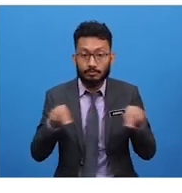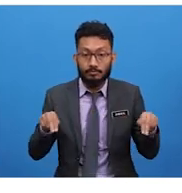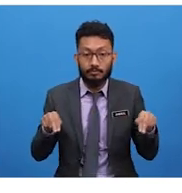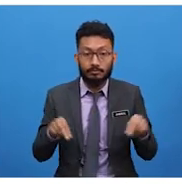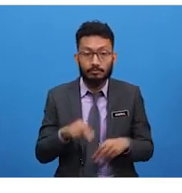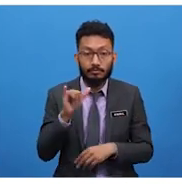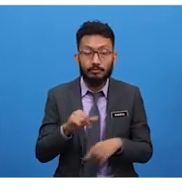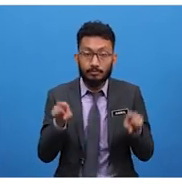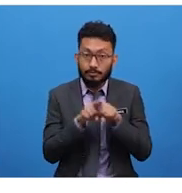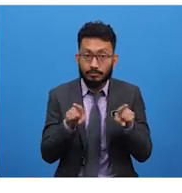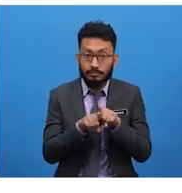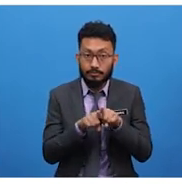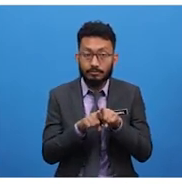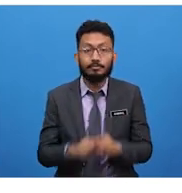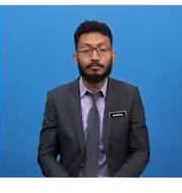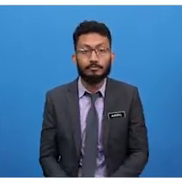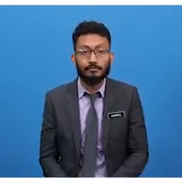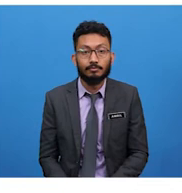R.